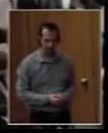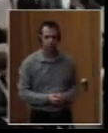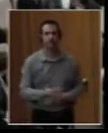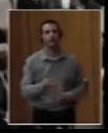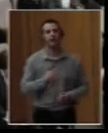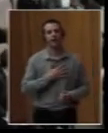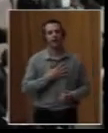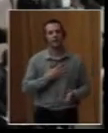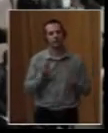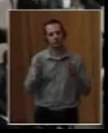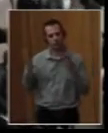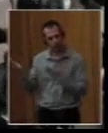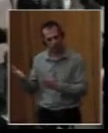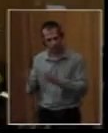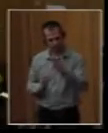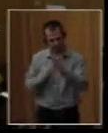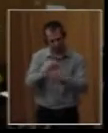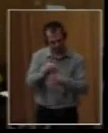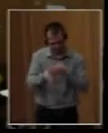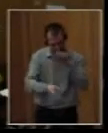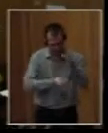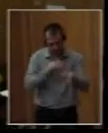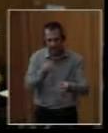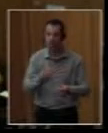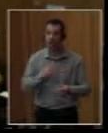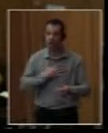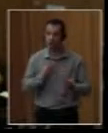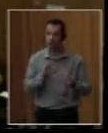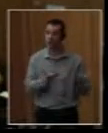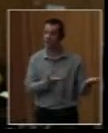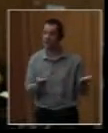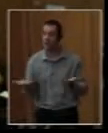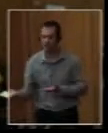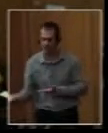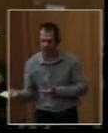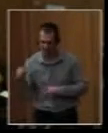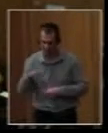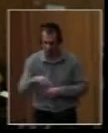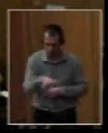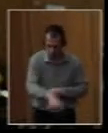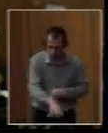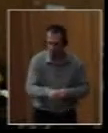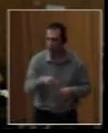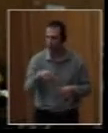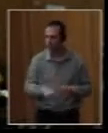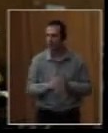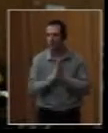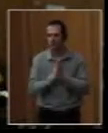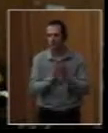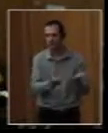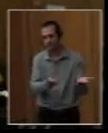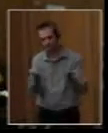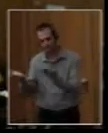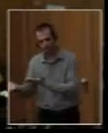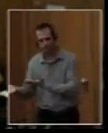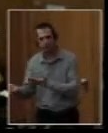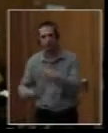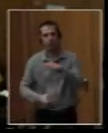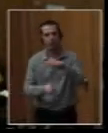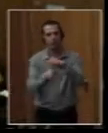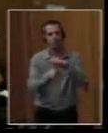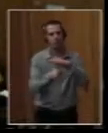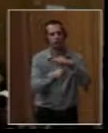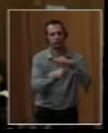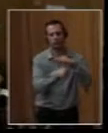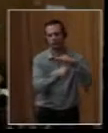Ευχαριστούμε πολύ και για την παρέμβαση και κυρίως για τη φιλοξενία και θέλω να καλέσω τον κύριο Βαρδακαστάνη, τον πρόεδρο